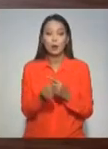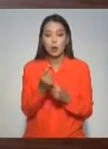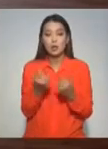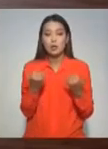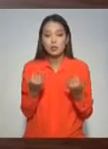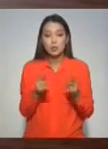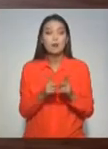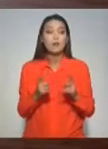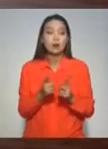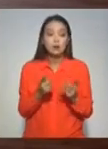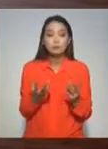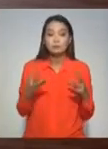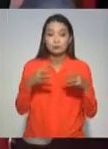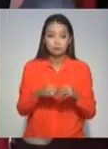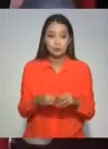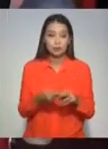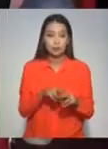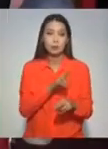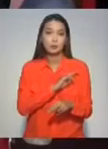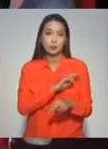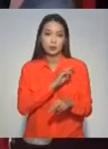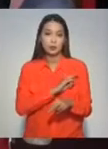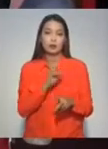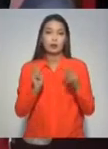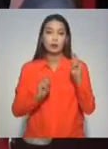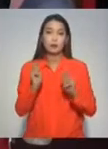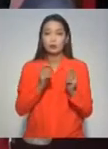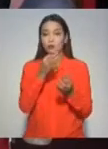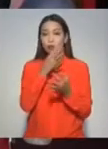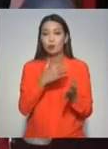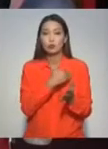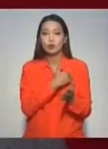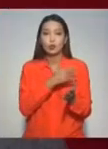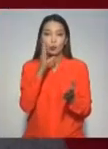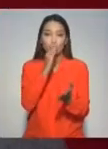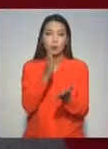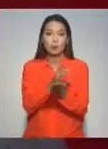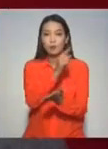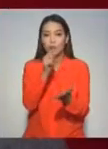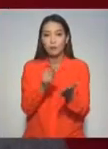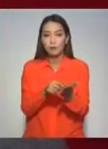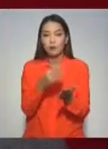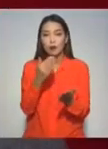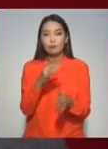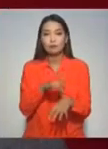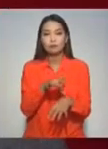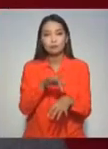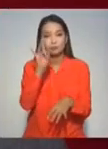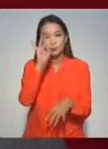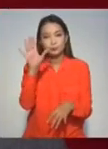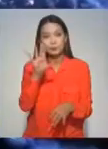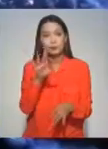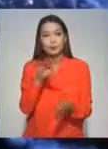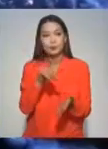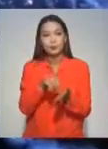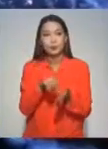попытаться встраиваться в этот прогресс. На фестивале любой желающий может напрямую задать вопросы лауреатам Нобелевской